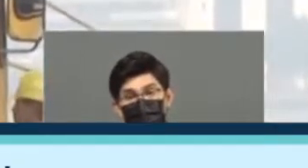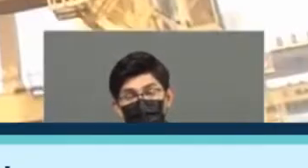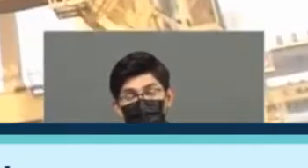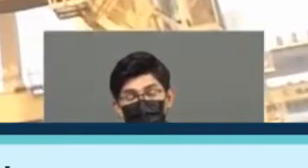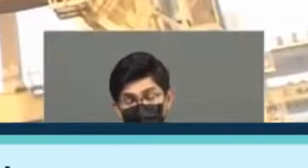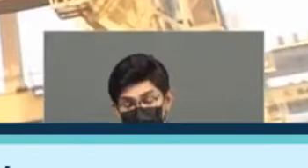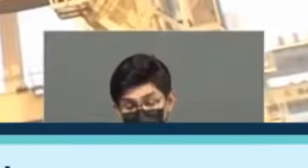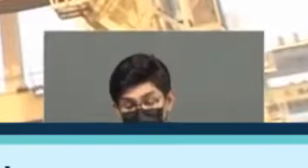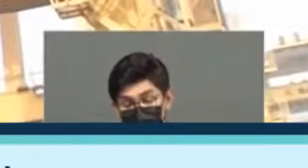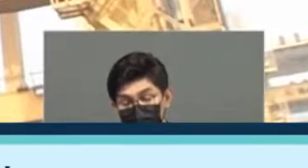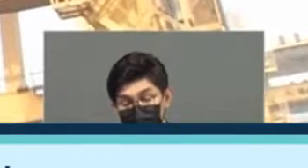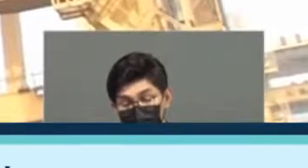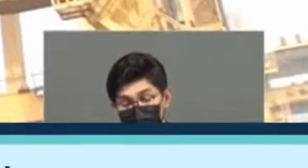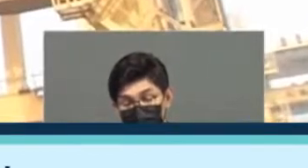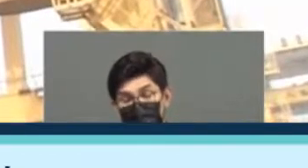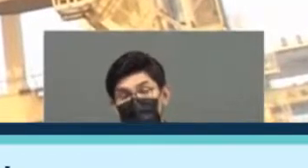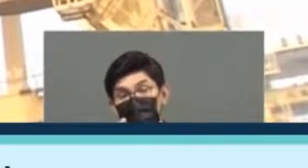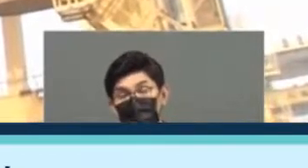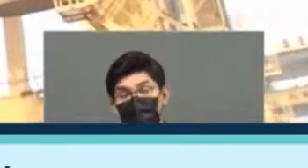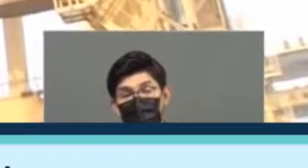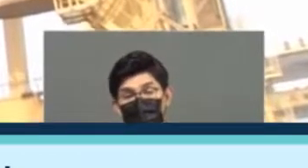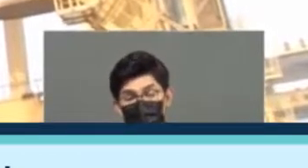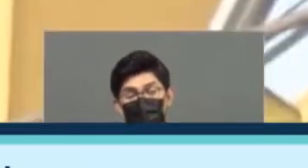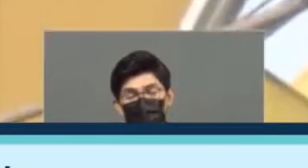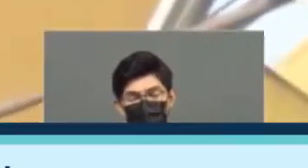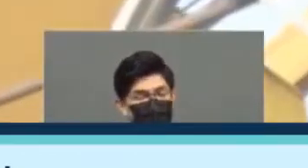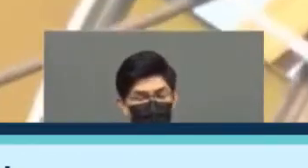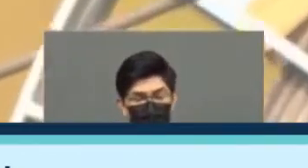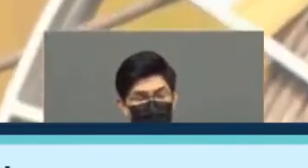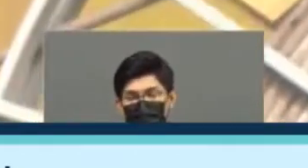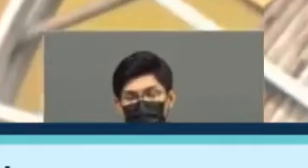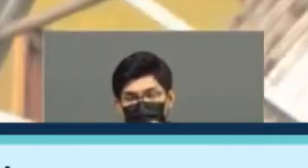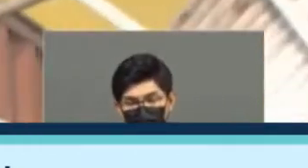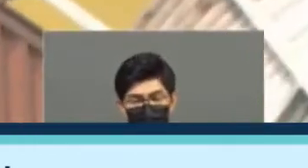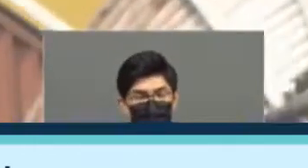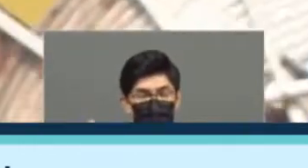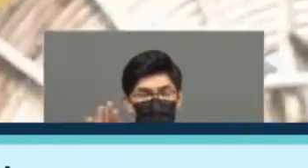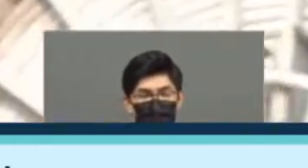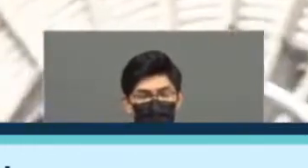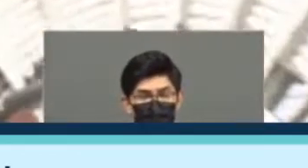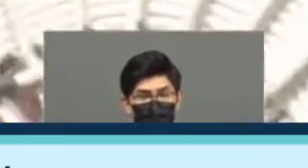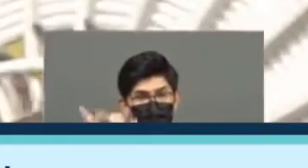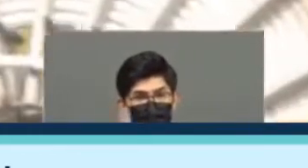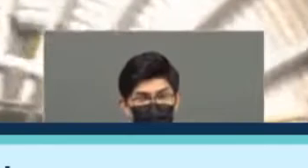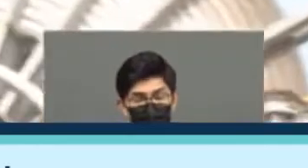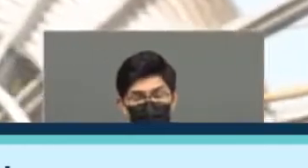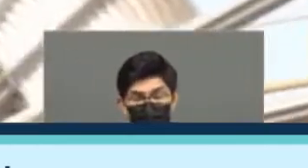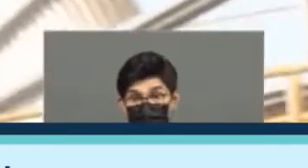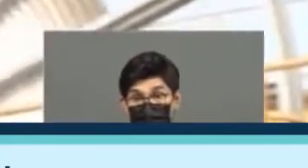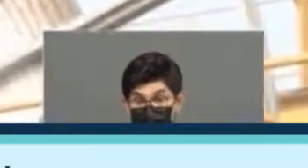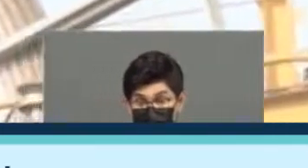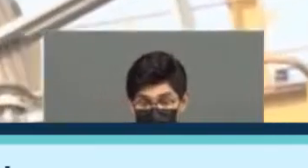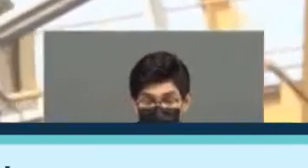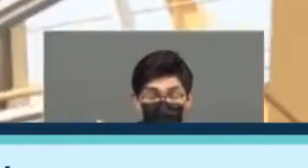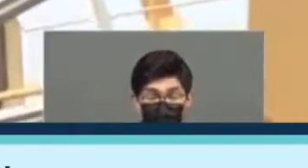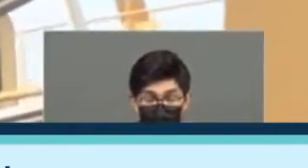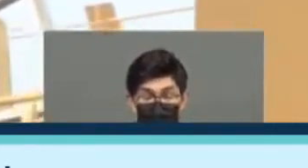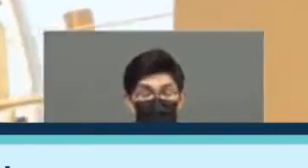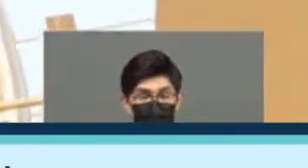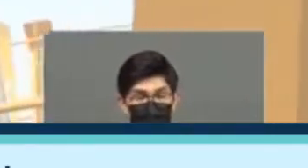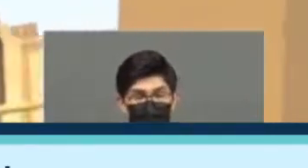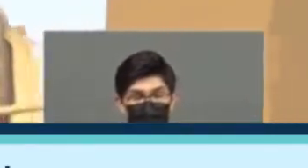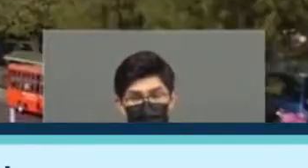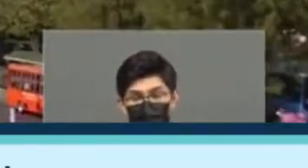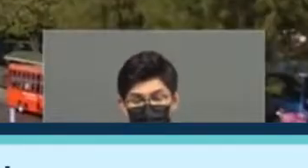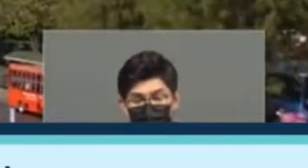ประเทศได้แก่สวิตเซอร์แลนด์นอร์เวย์ไอซ์แลนด์และลิกสเตนสไตน์เป็นตลาดที่มีศักยภาพและมีความสนใ